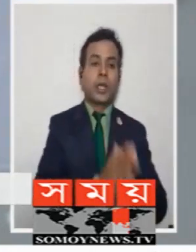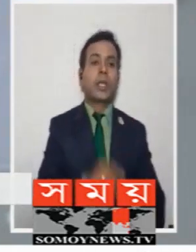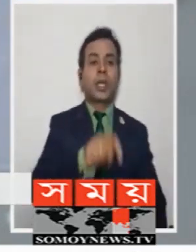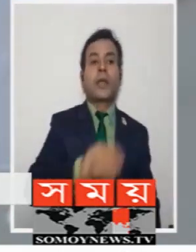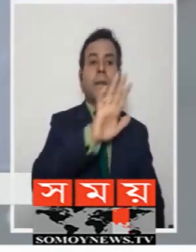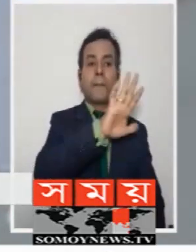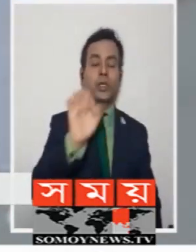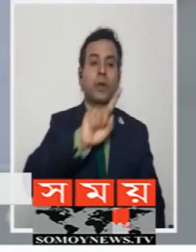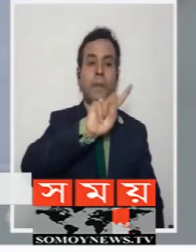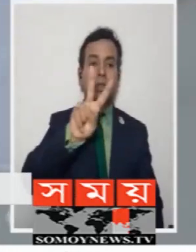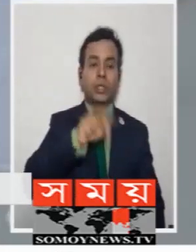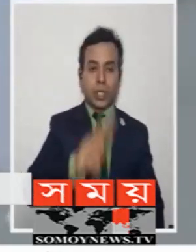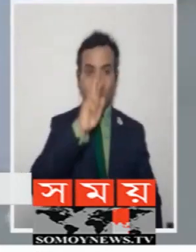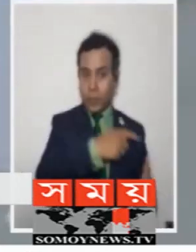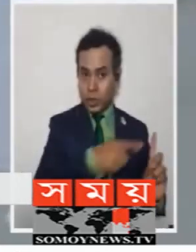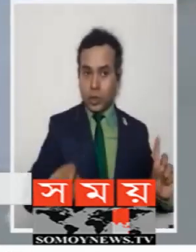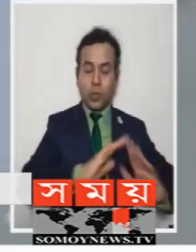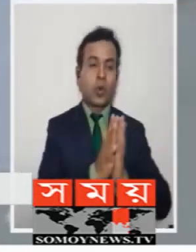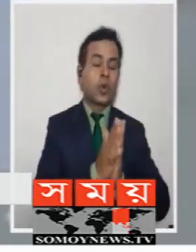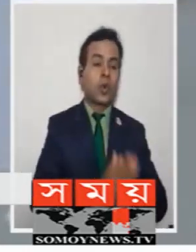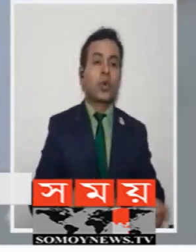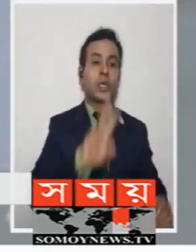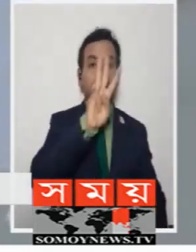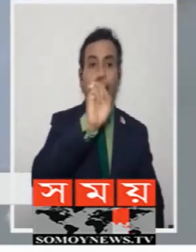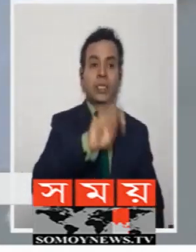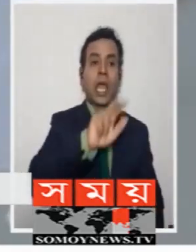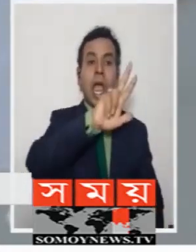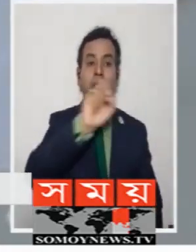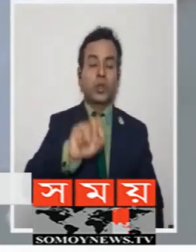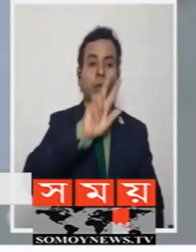3,882 জন। আমরা এবার একটু মৃত্যুর বিশ্লেষণের দিকে যাব।